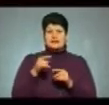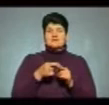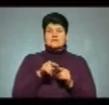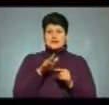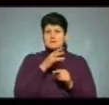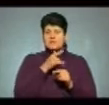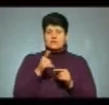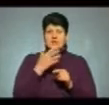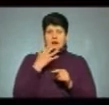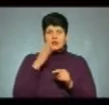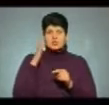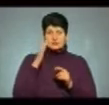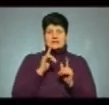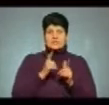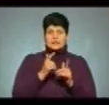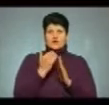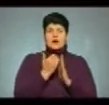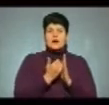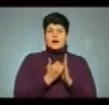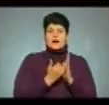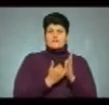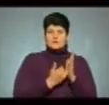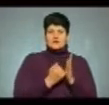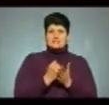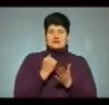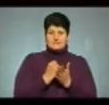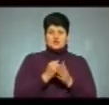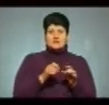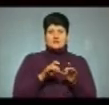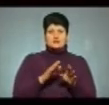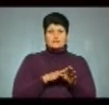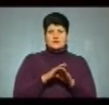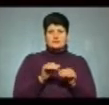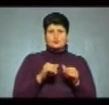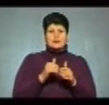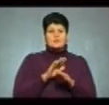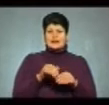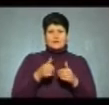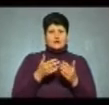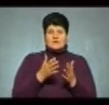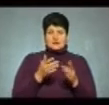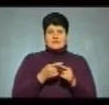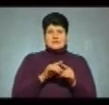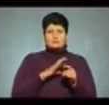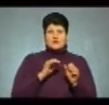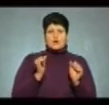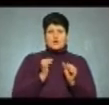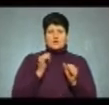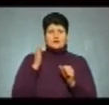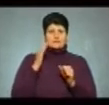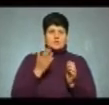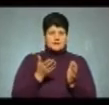період гаряча вода, згідно графіку, який затверджений рішенням виконкому Тернопільської міської ради, не подавалася. Тобто це була холодна вода з крана.